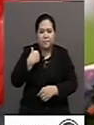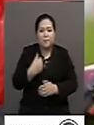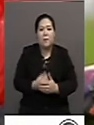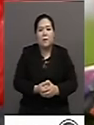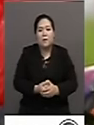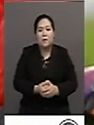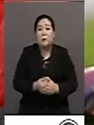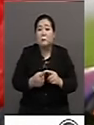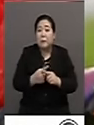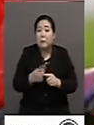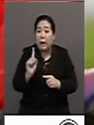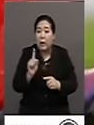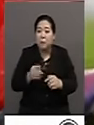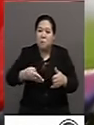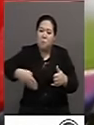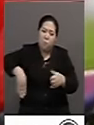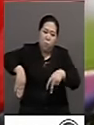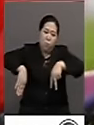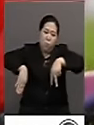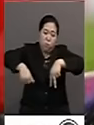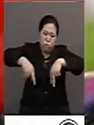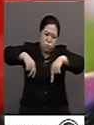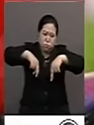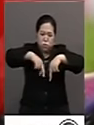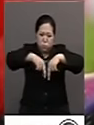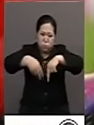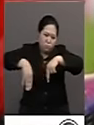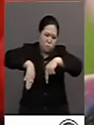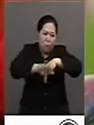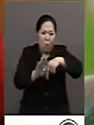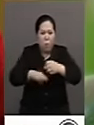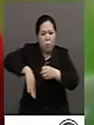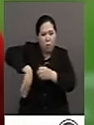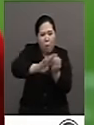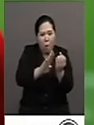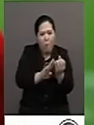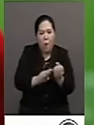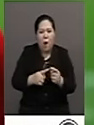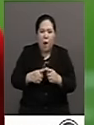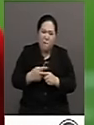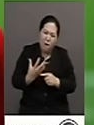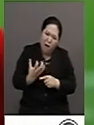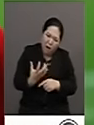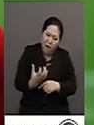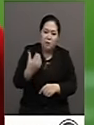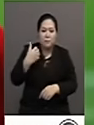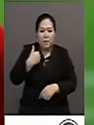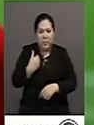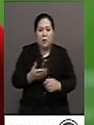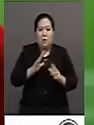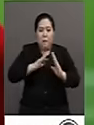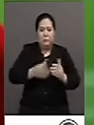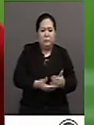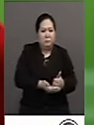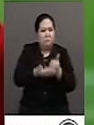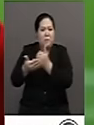การบาดเจ็บจากจังหวะที่ไปปะทะกับดีดีเย่เอ็นดองนะครับดาวเตะจากซันเดอร์แลนด์ก่อนที่จะถูกเปลี่ยนตัวออกจากสนามนาทีที่